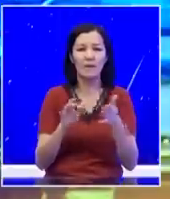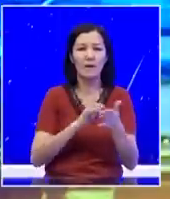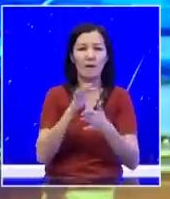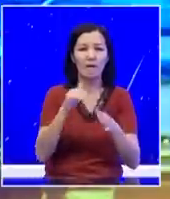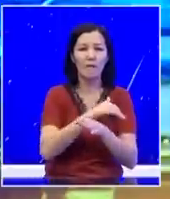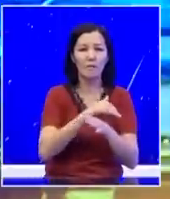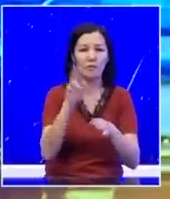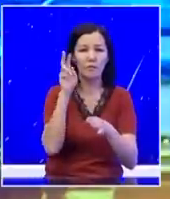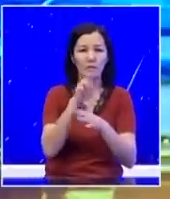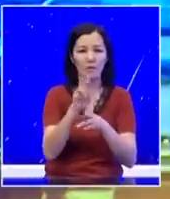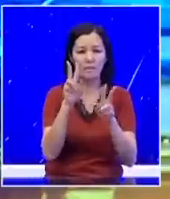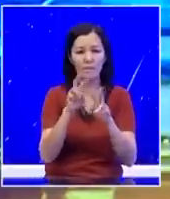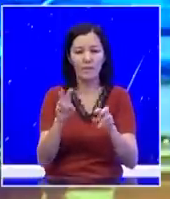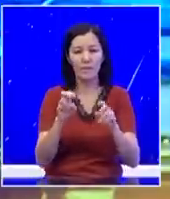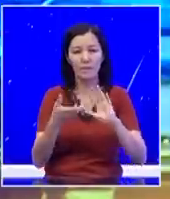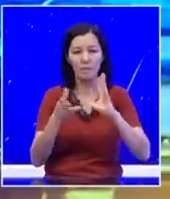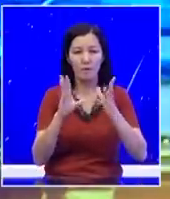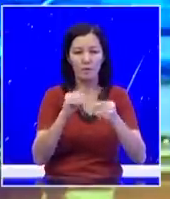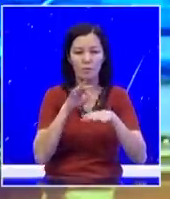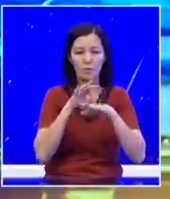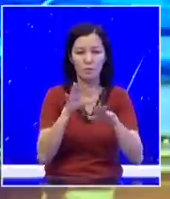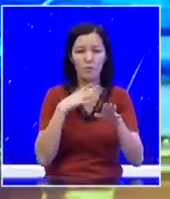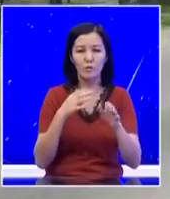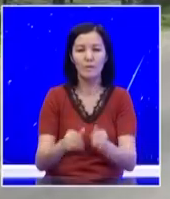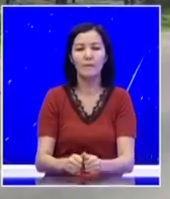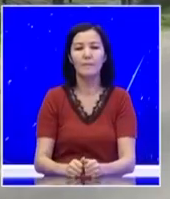қала көшелерін аралап мониторинг жүргізіп қайтты.